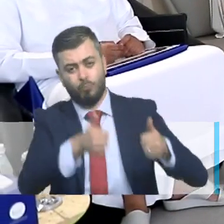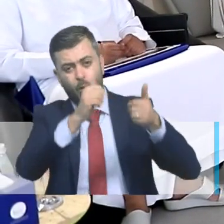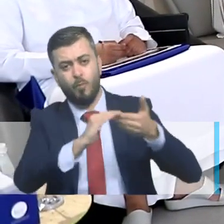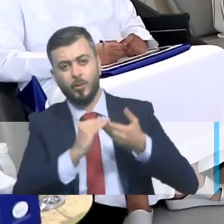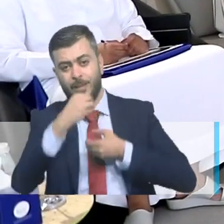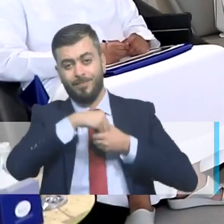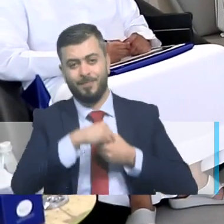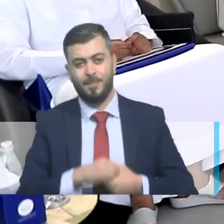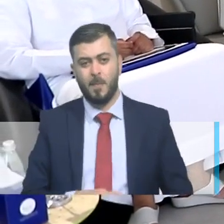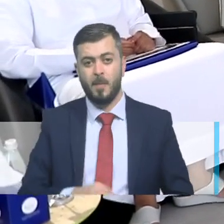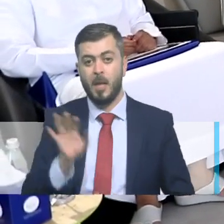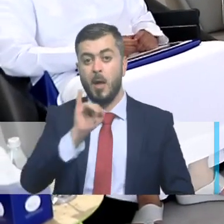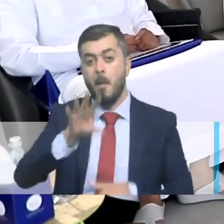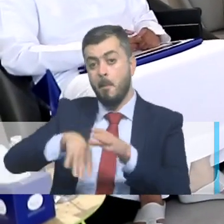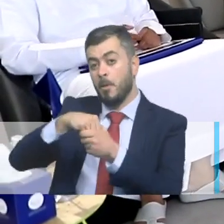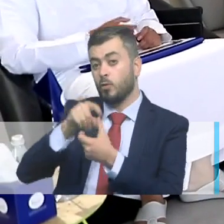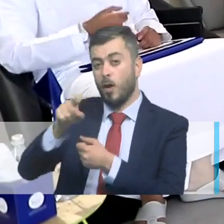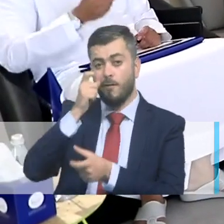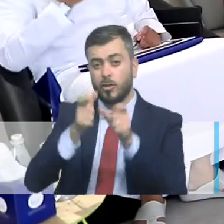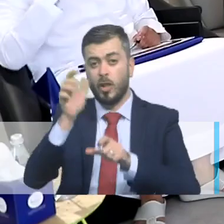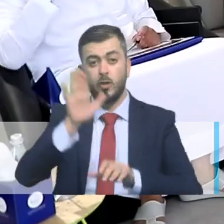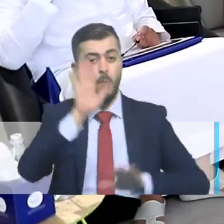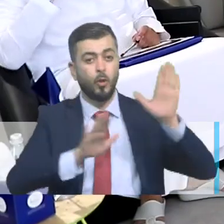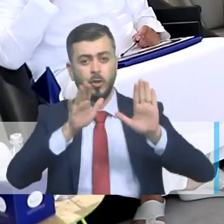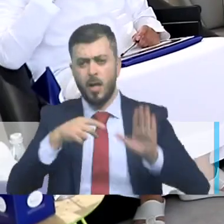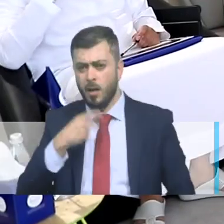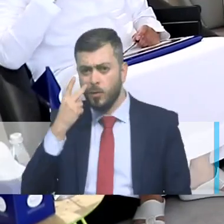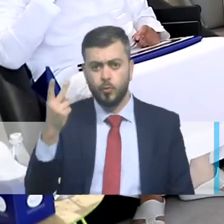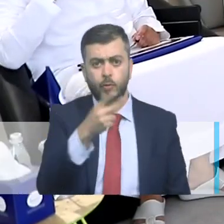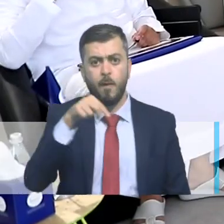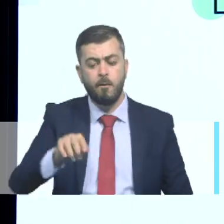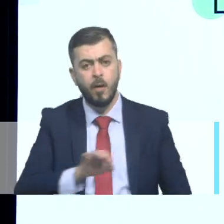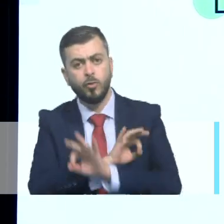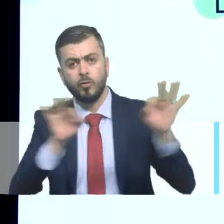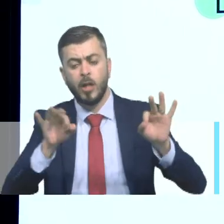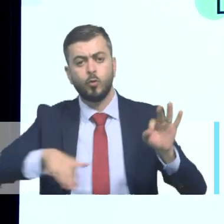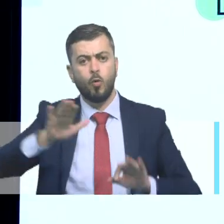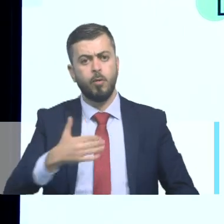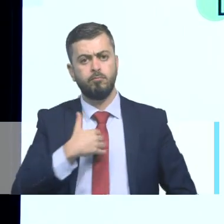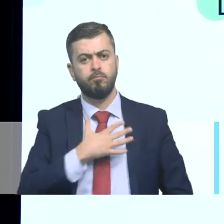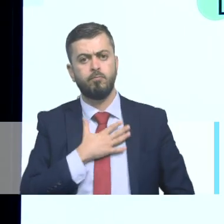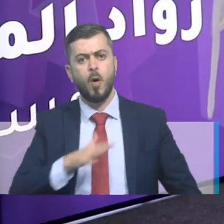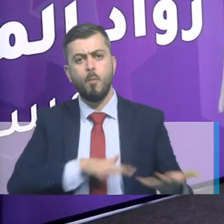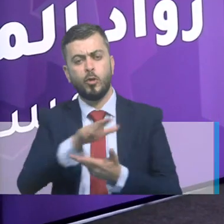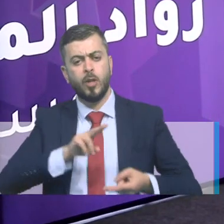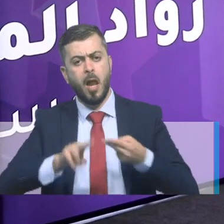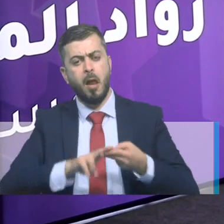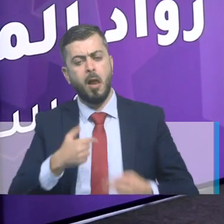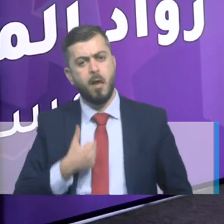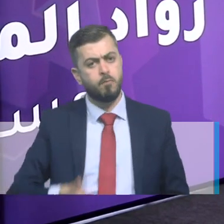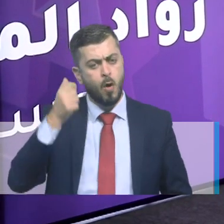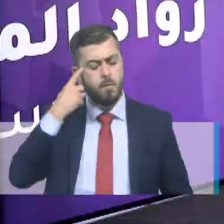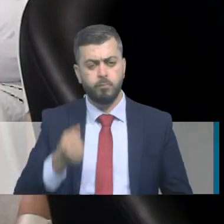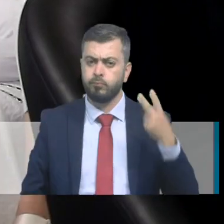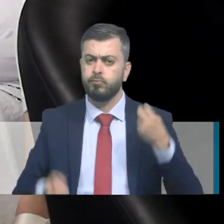الشارقة. مشاريع المشاركين أظهرت قدرات كبيرة على استيعاب المشكلات، حيث عملوا على إيجاد حلول